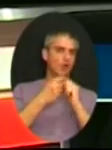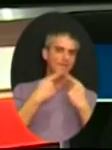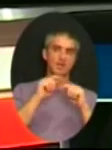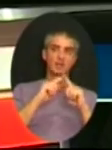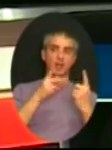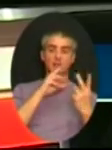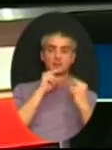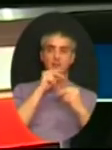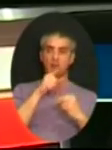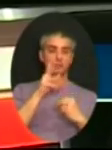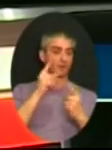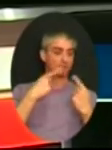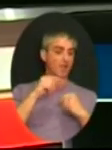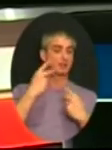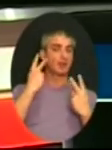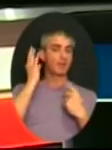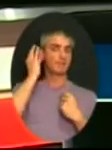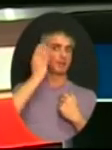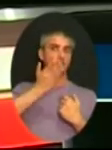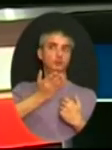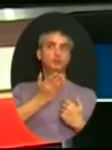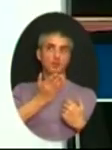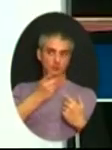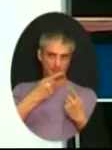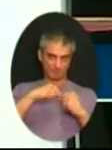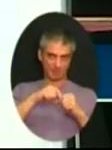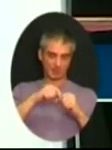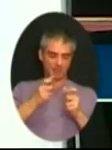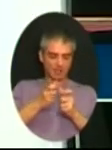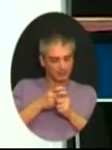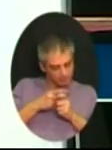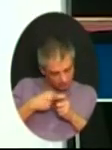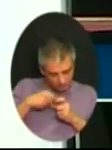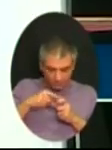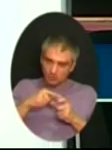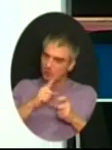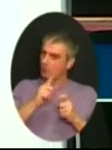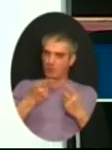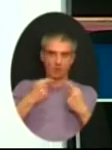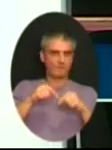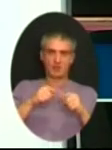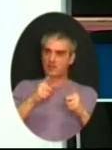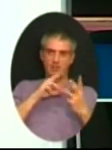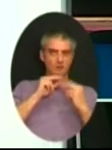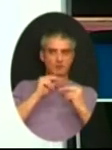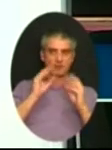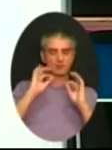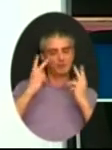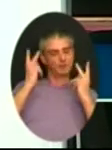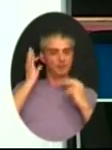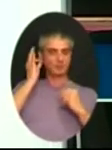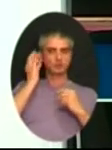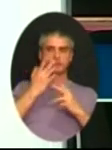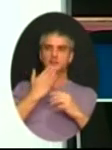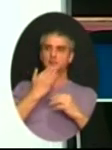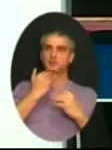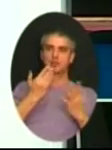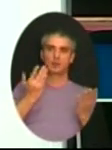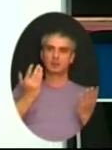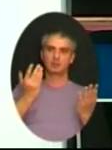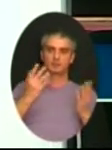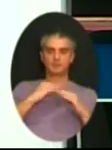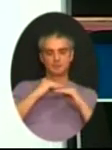אחרת, דנו... היא ועדה למעמד האישה, היא ועדה סקטוריאלית, היא לא ועדה שדנה במעמד האישה הישראלית